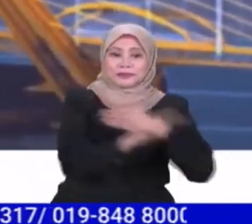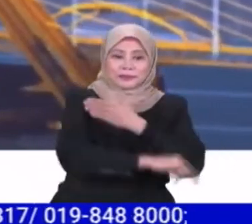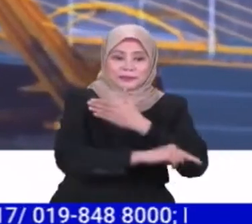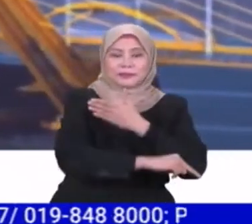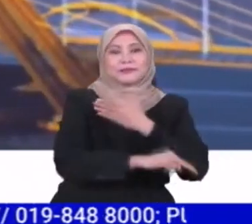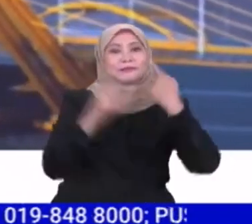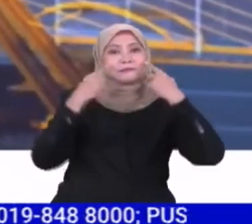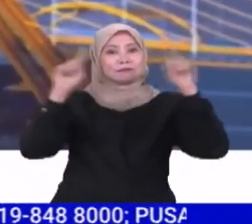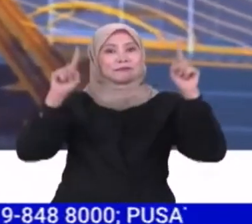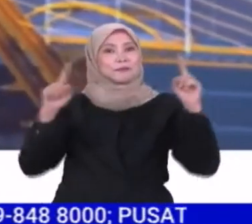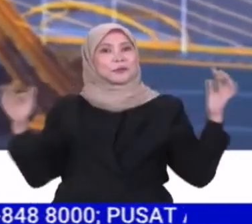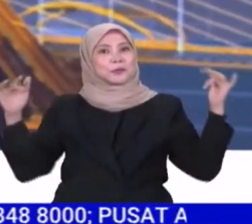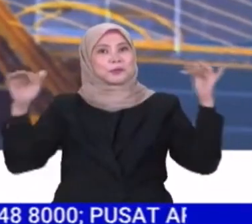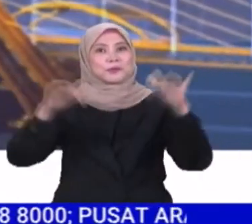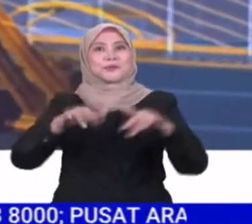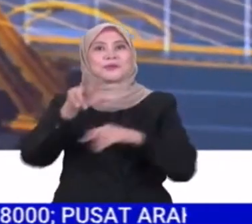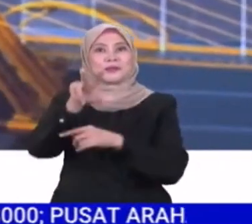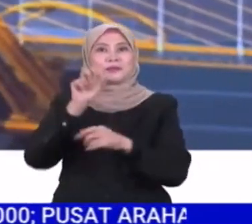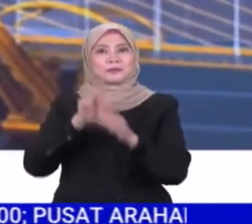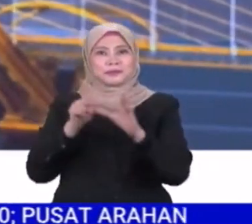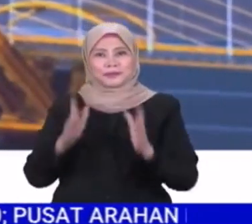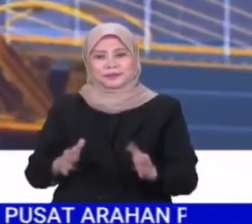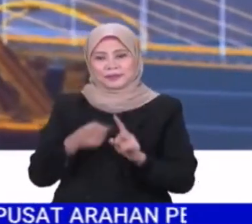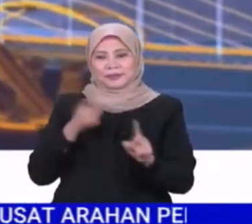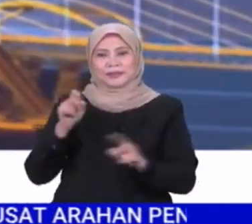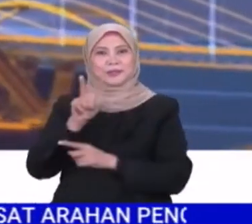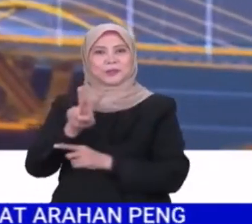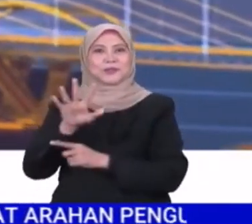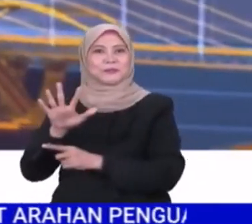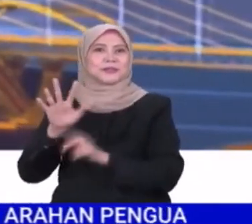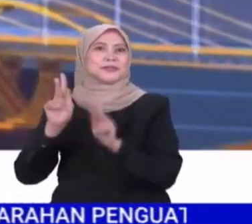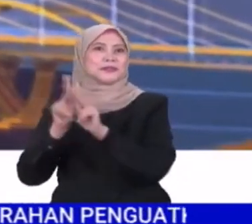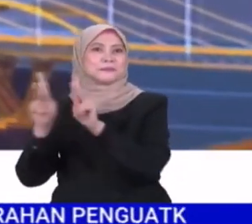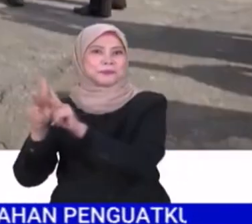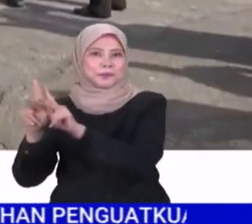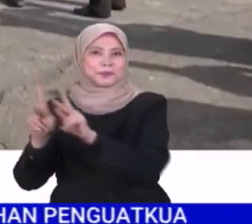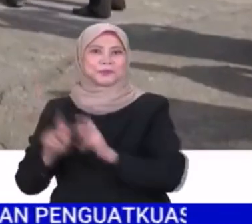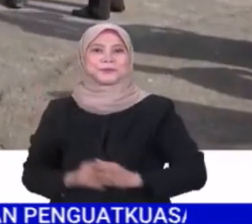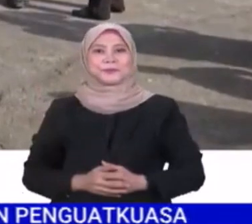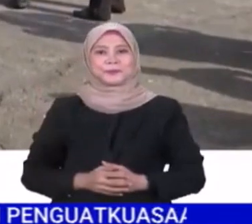menghimpunkan lebih 300 peserta dari 25 kampung